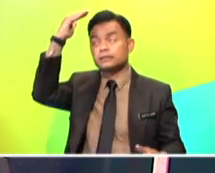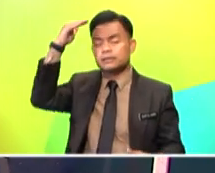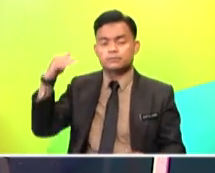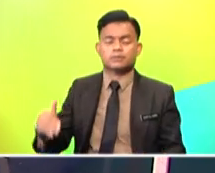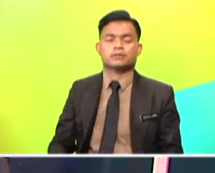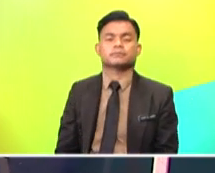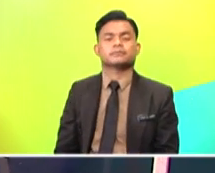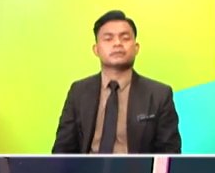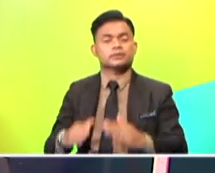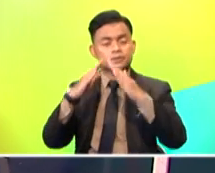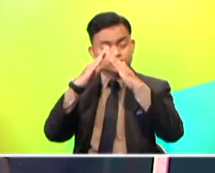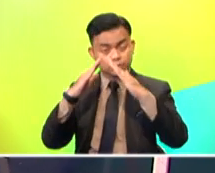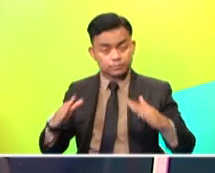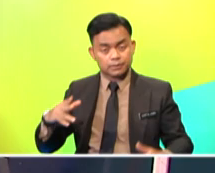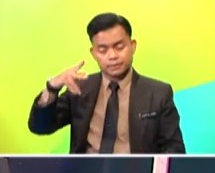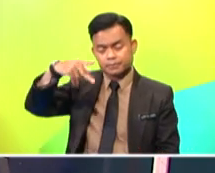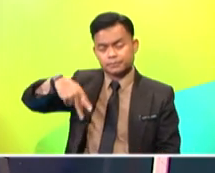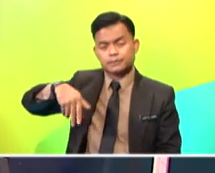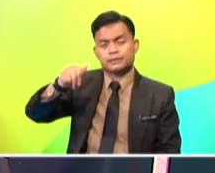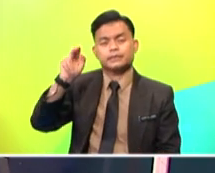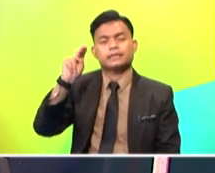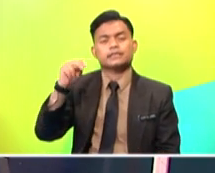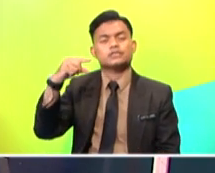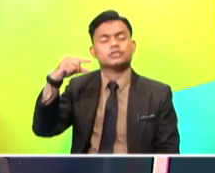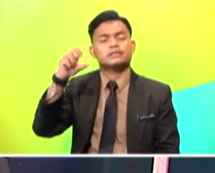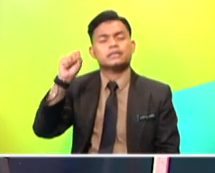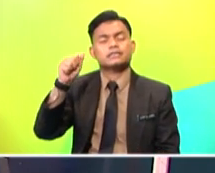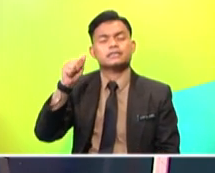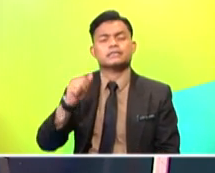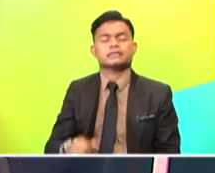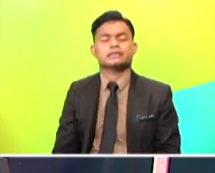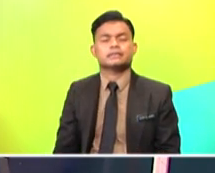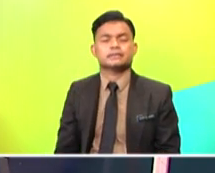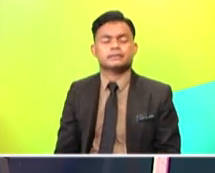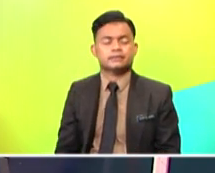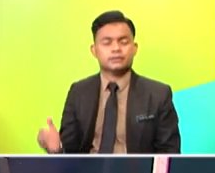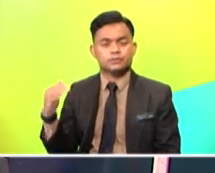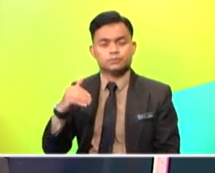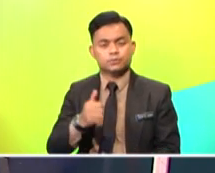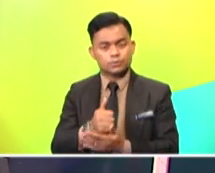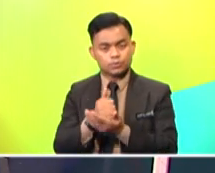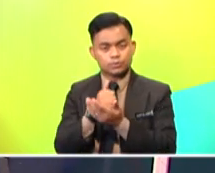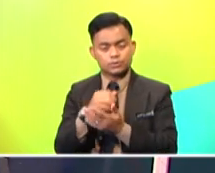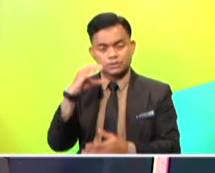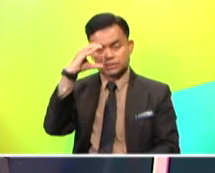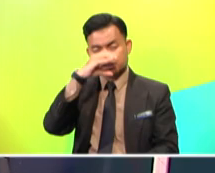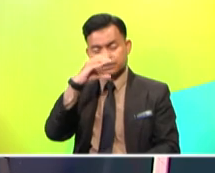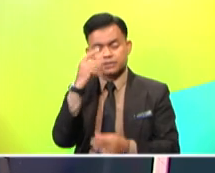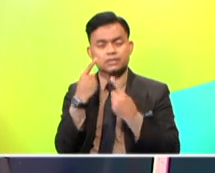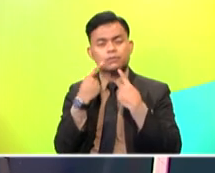pangsa. Mana satu jawapan Ifan, rumah pangsa? Rumah pangsa dekat mana? Tolong bagi Ifan dekat sini. Okey. Rumah pangsa, rumah